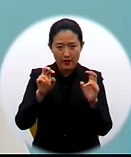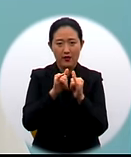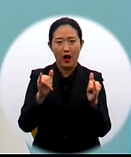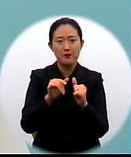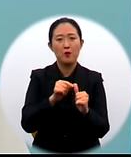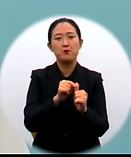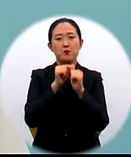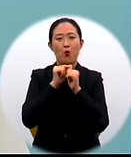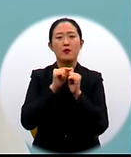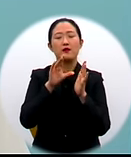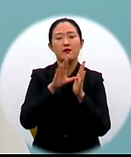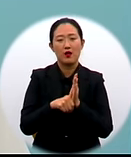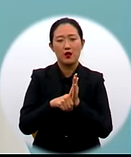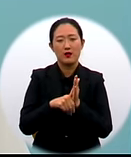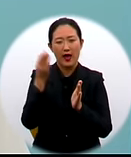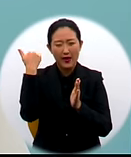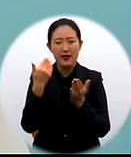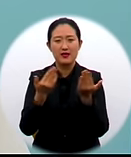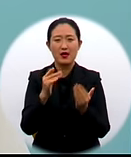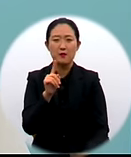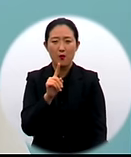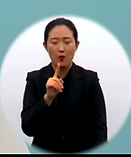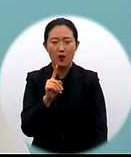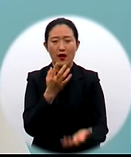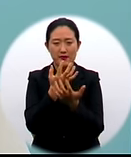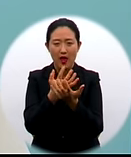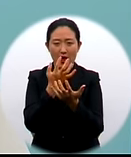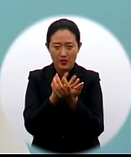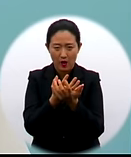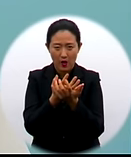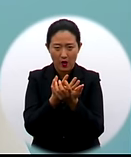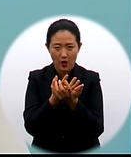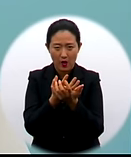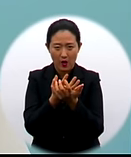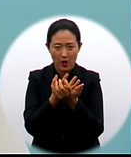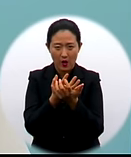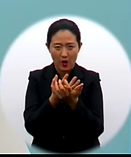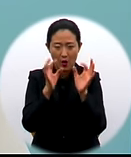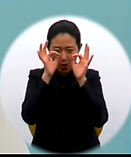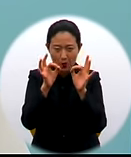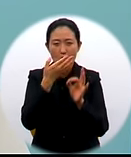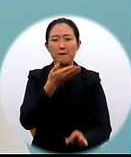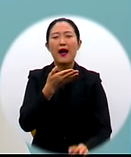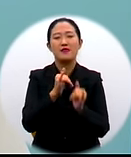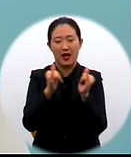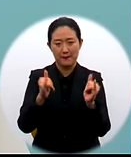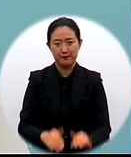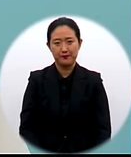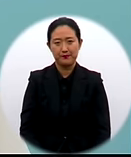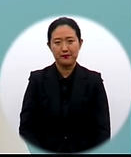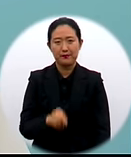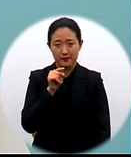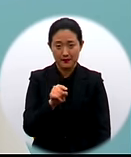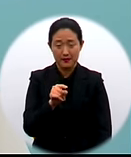능력이 있는 사람들이었고 이 사람들이 데이터 분석가로 일을 하면서 데이터 분석을 해내는 툴을